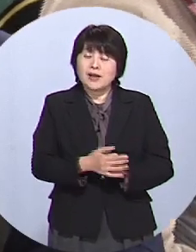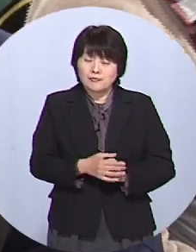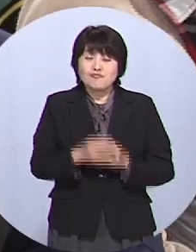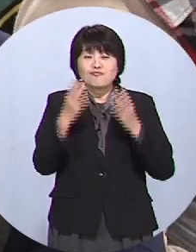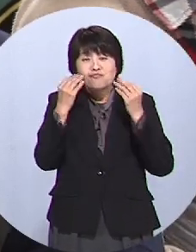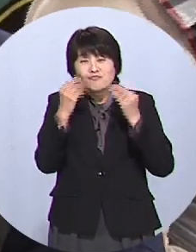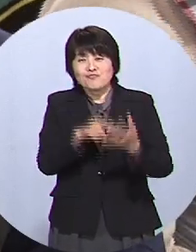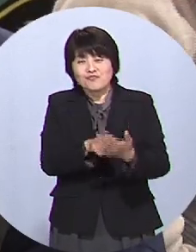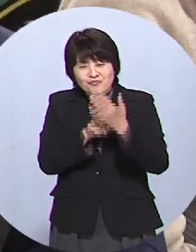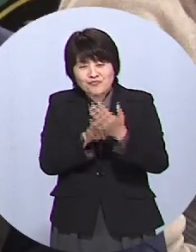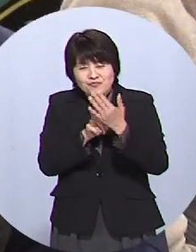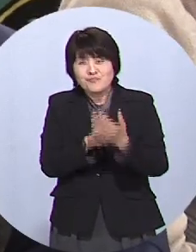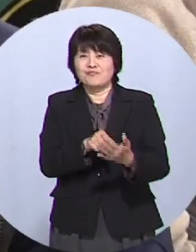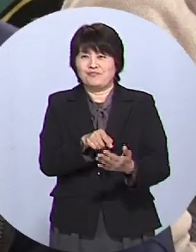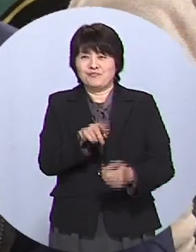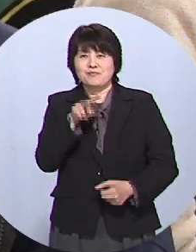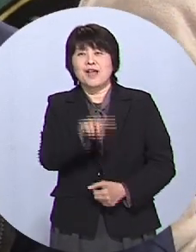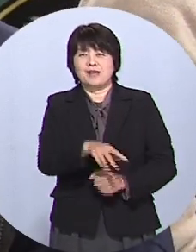笑んでたので、